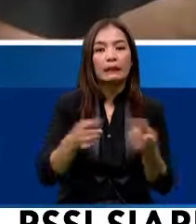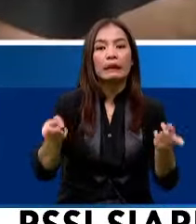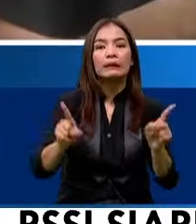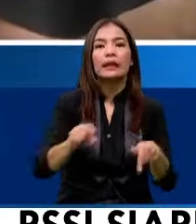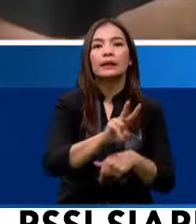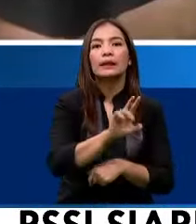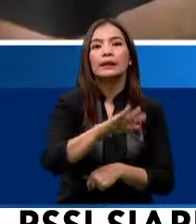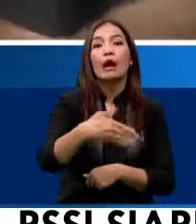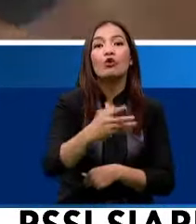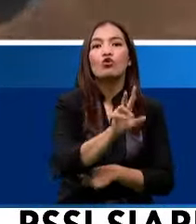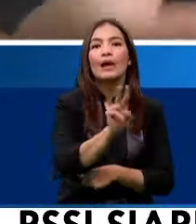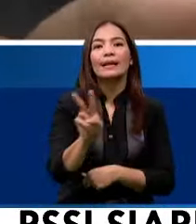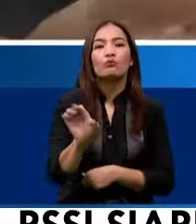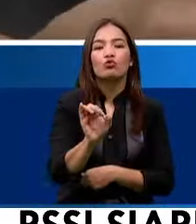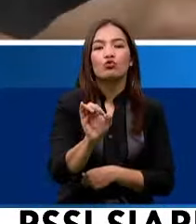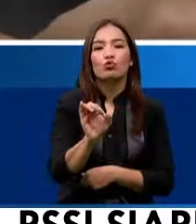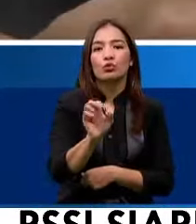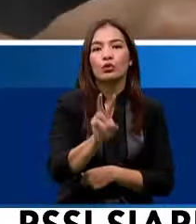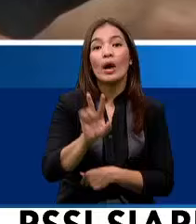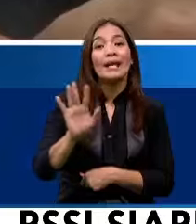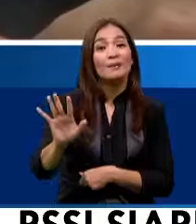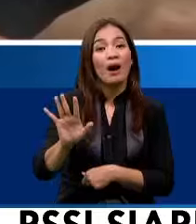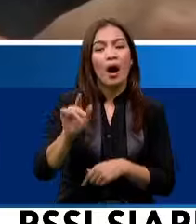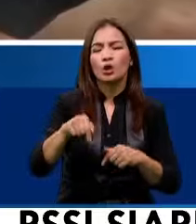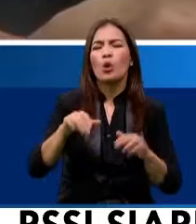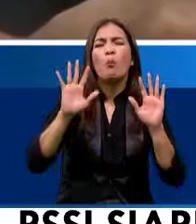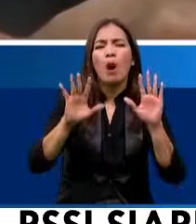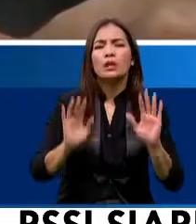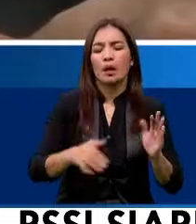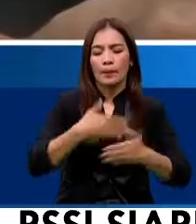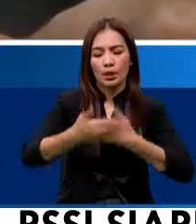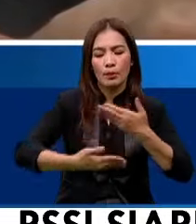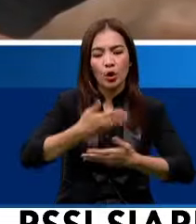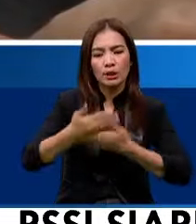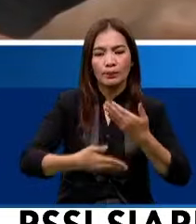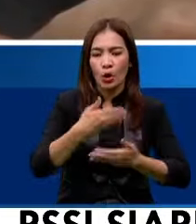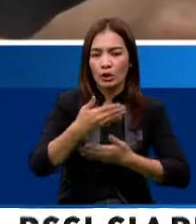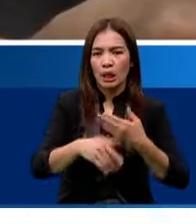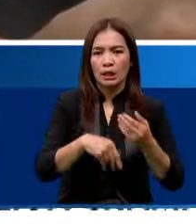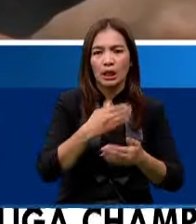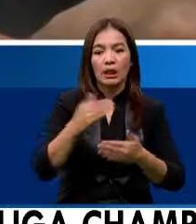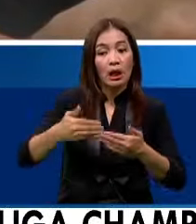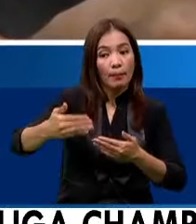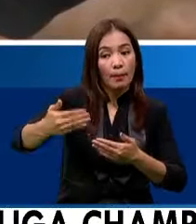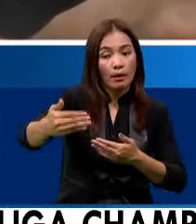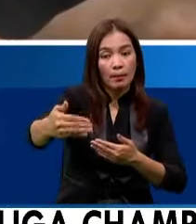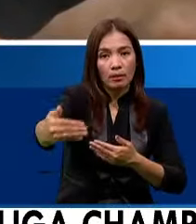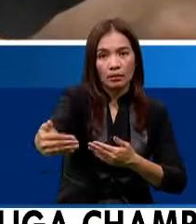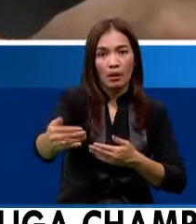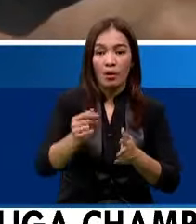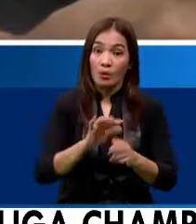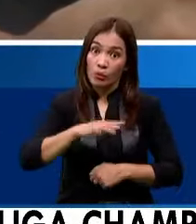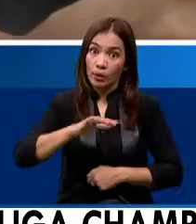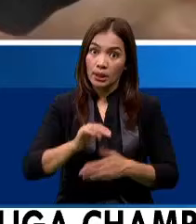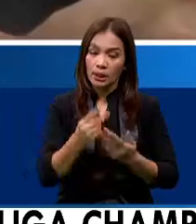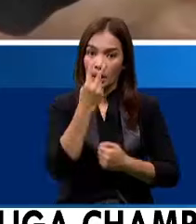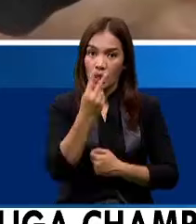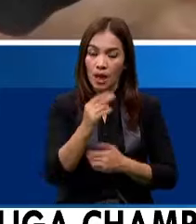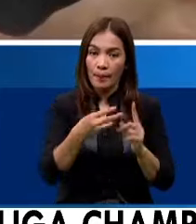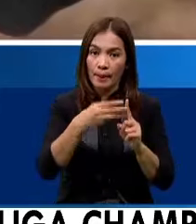2025 butuh proses legislasi butuh proses transisi sehingga di tahun 2025 kita belum akan menyaksikan mungkin BPN